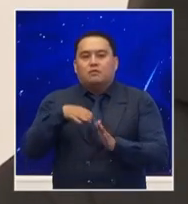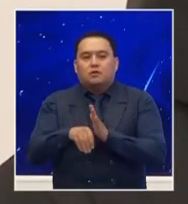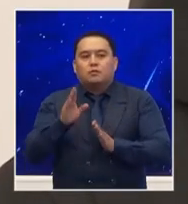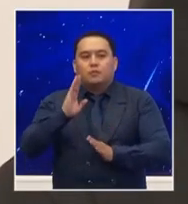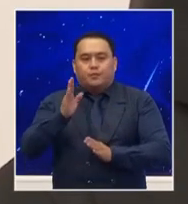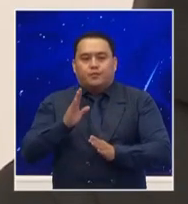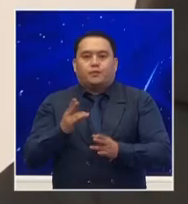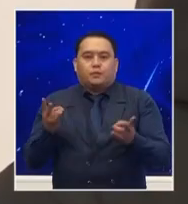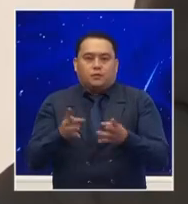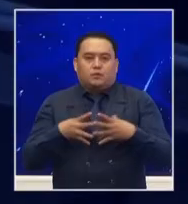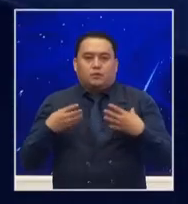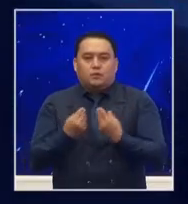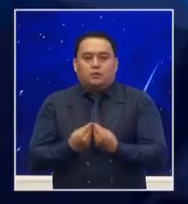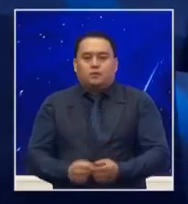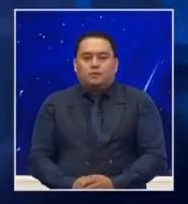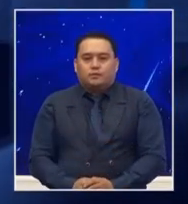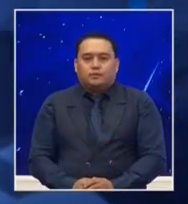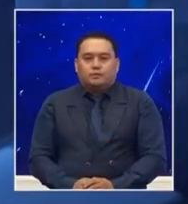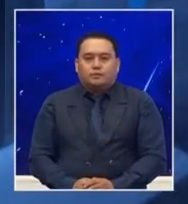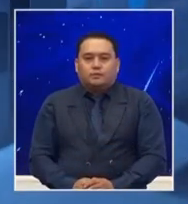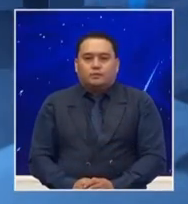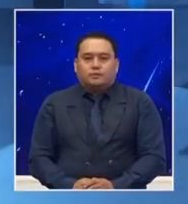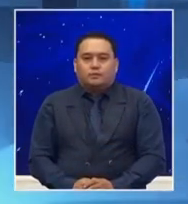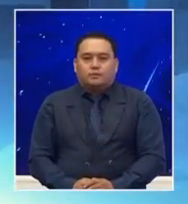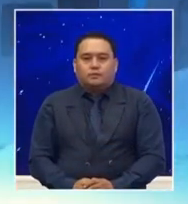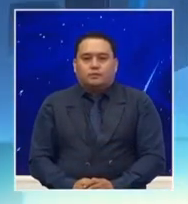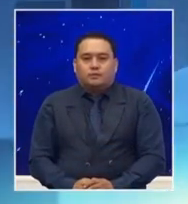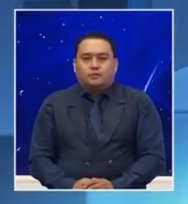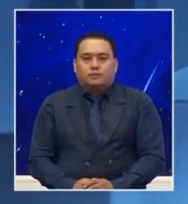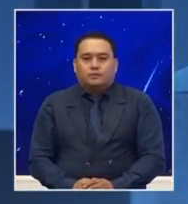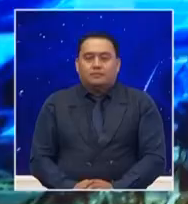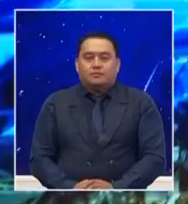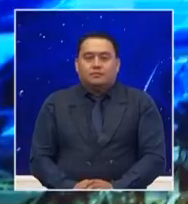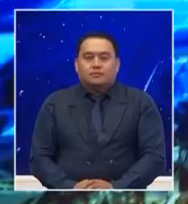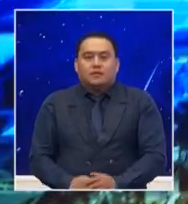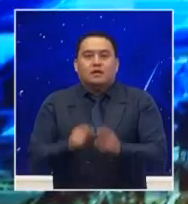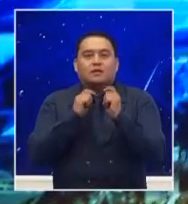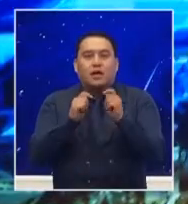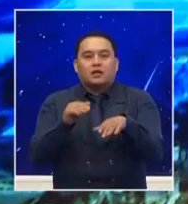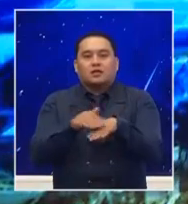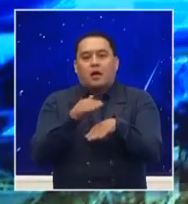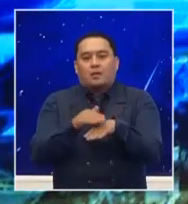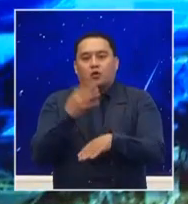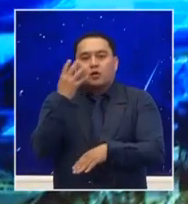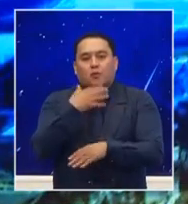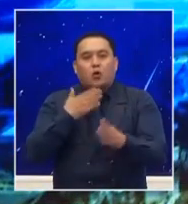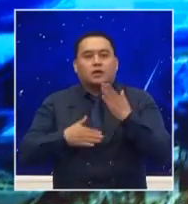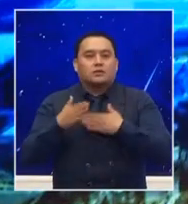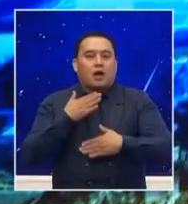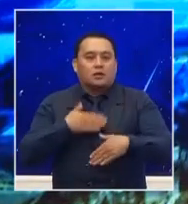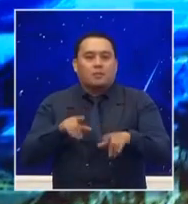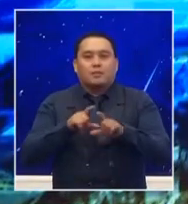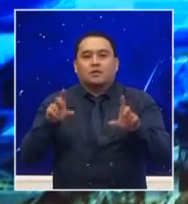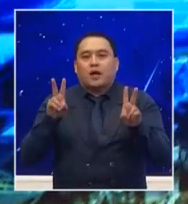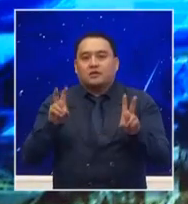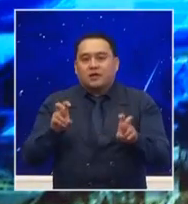еще одной нуждающейся семьи. Алексей Цой, Надир Хамзин, телеканал ЖТСУ. «Дари добро, тепло и радость» – под таким